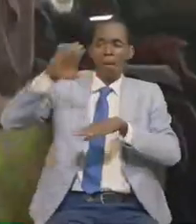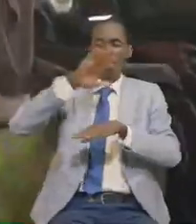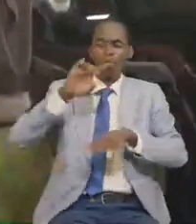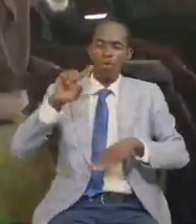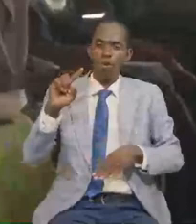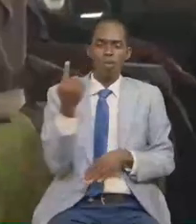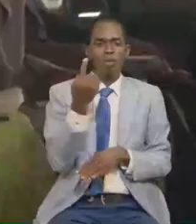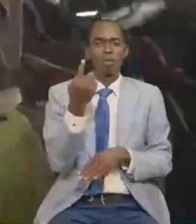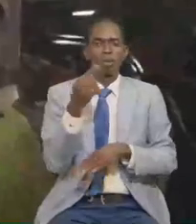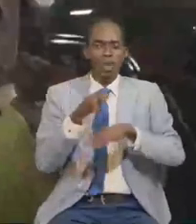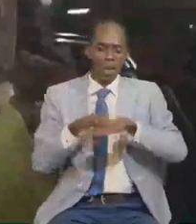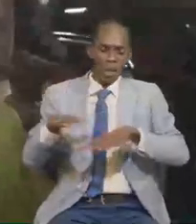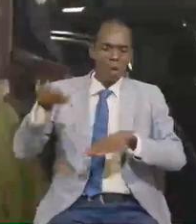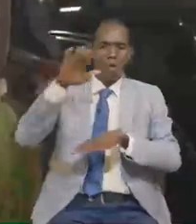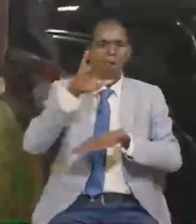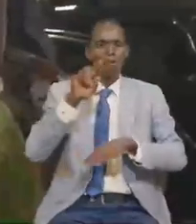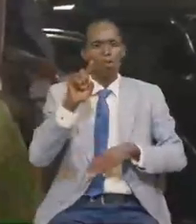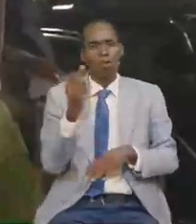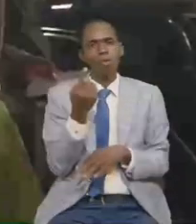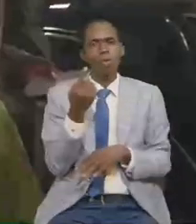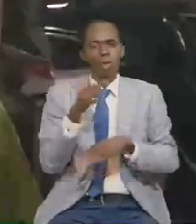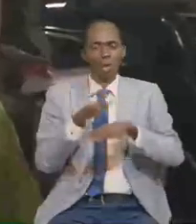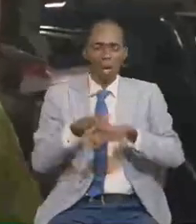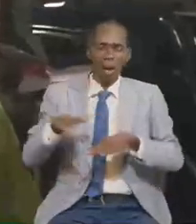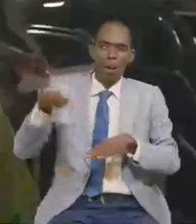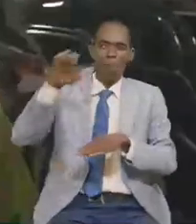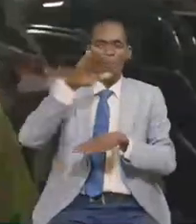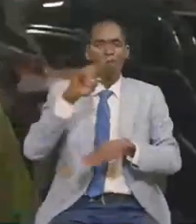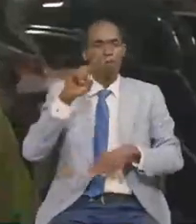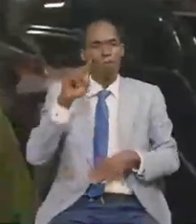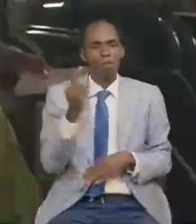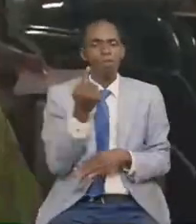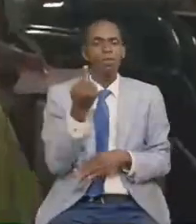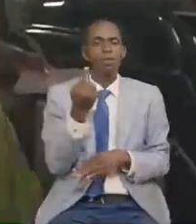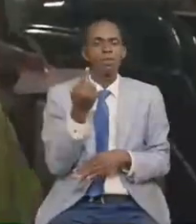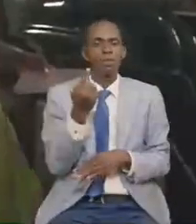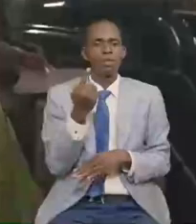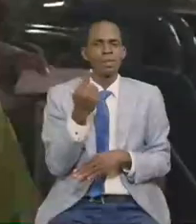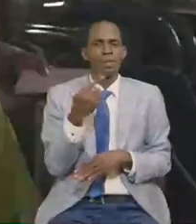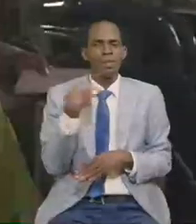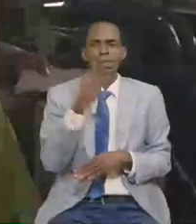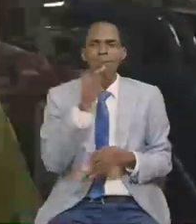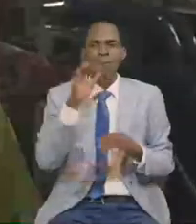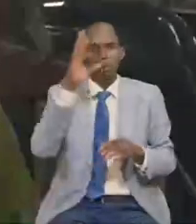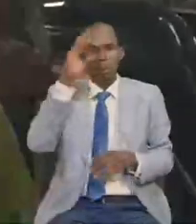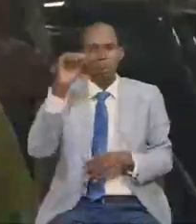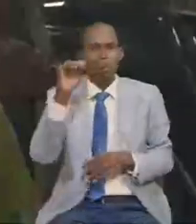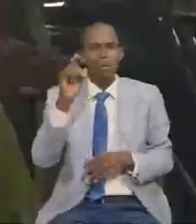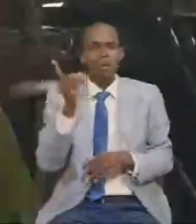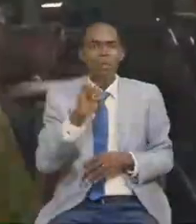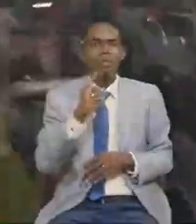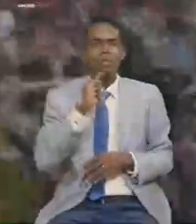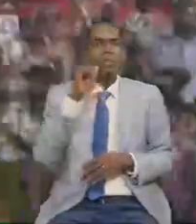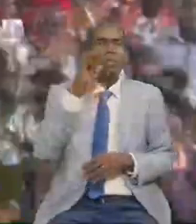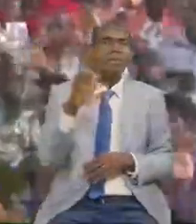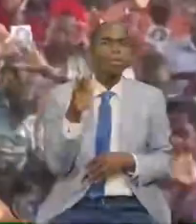haut. Toujours en haut. Où est-il? Où est-elle? Je ne